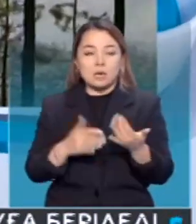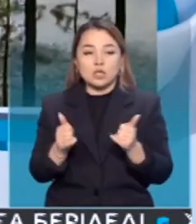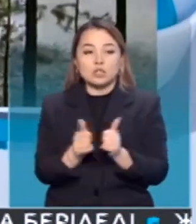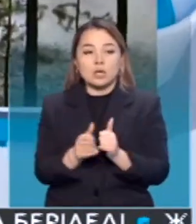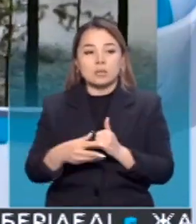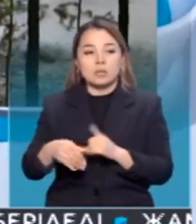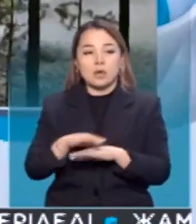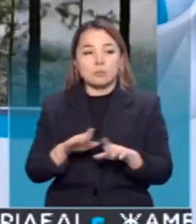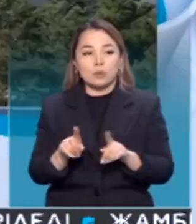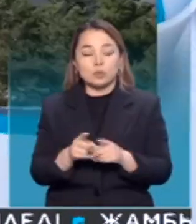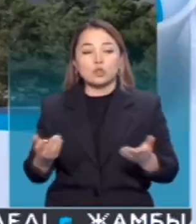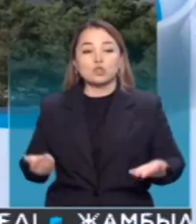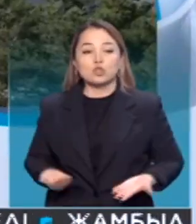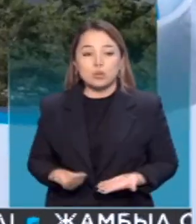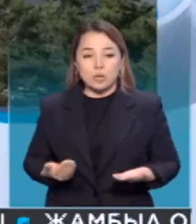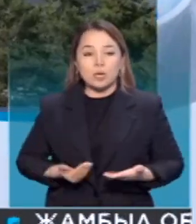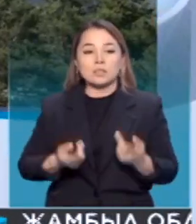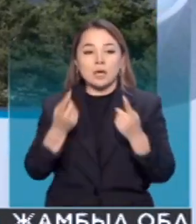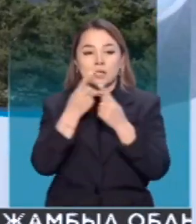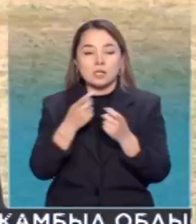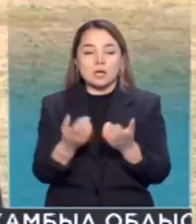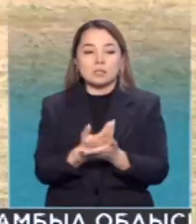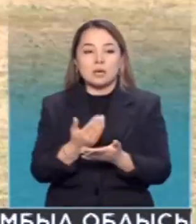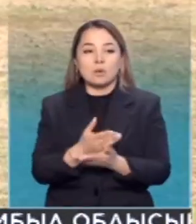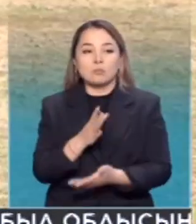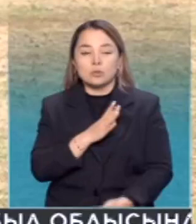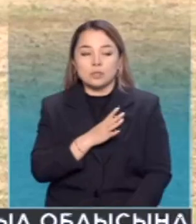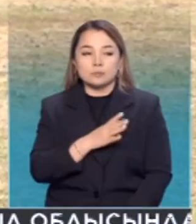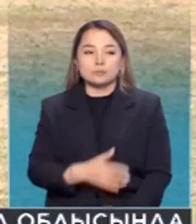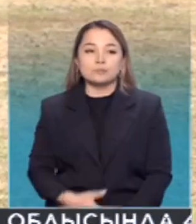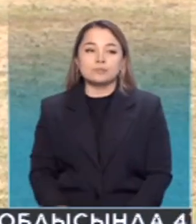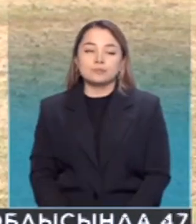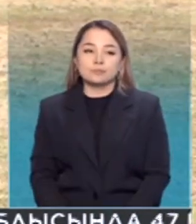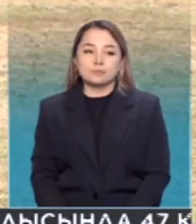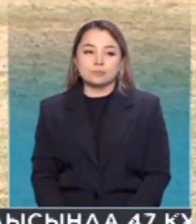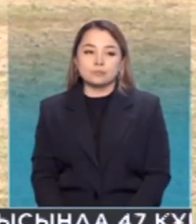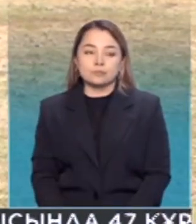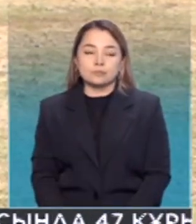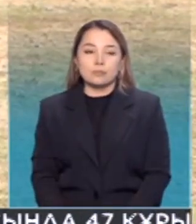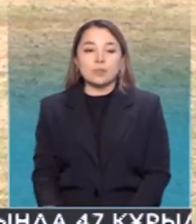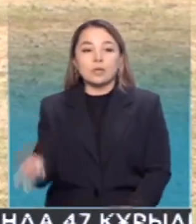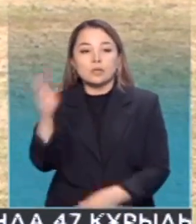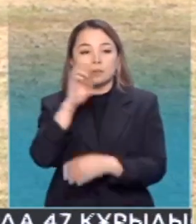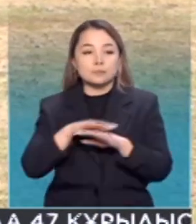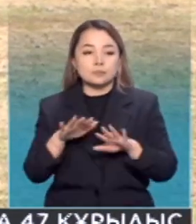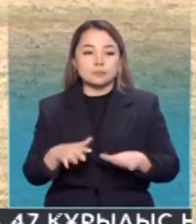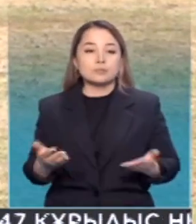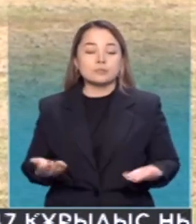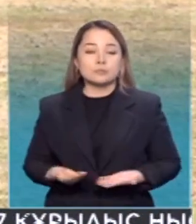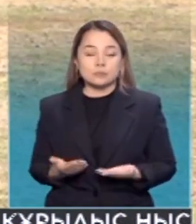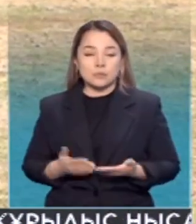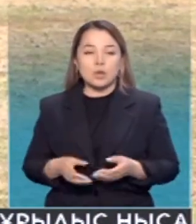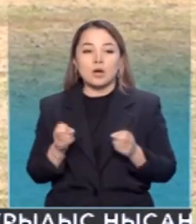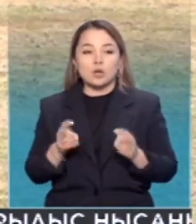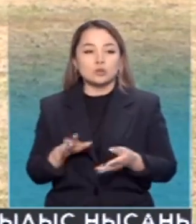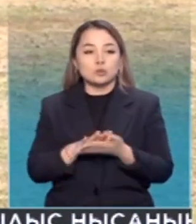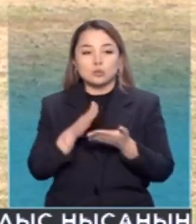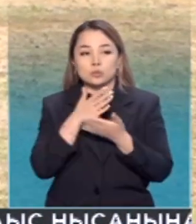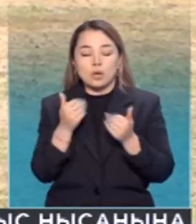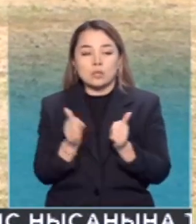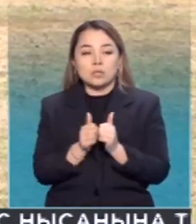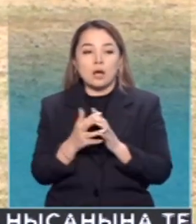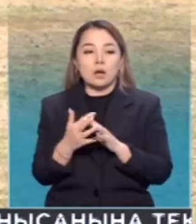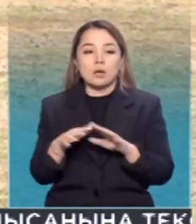маңдағы елді мекен тұрғындарына ескерту жасалды. Угроза населенных пунктов не было. Елді мекендерге қауіп төнген жоқ. Дегенмен жақын